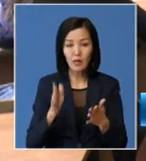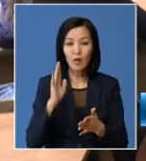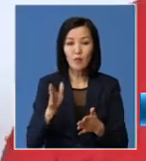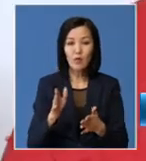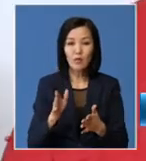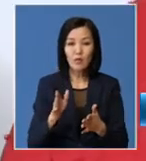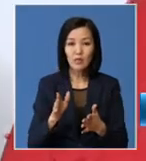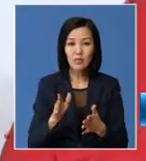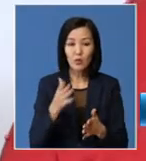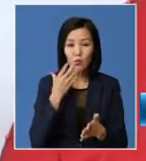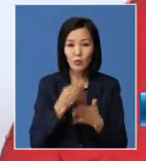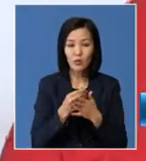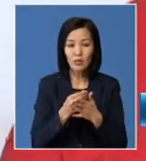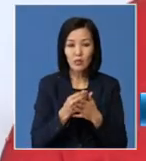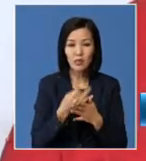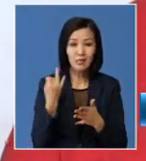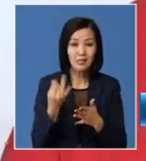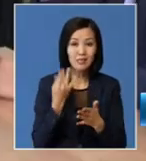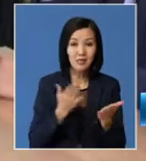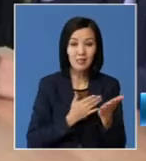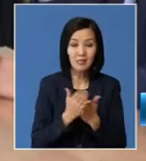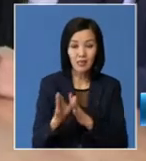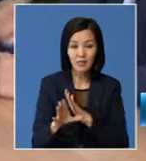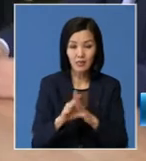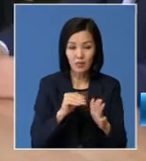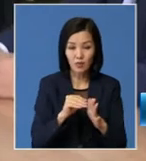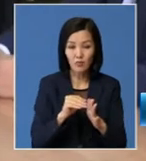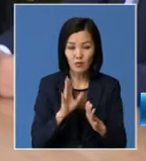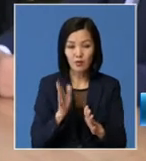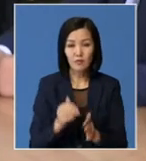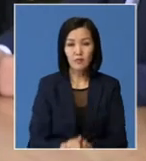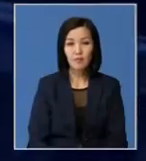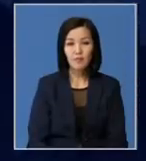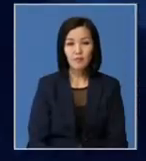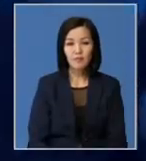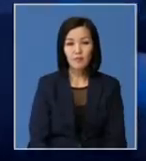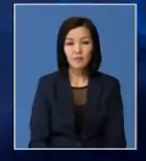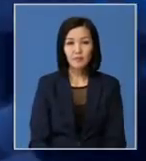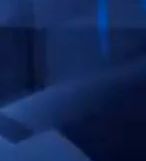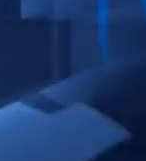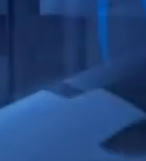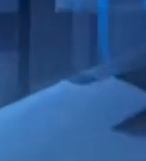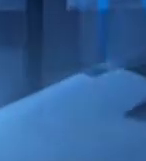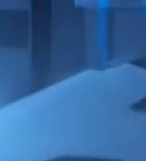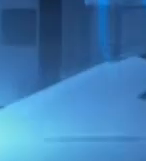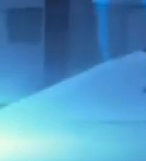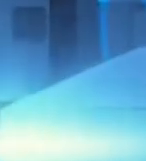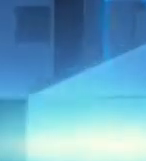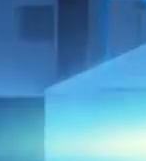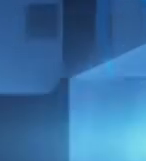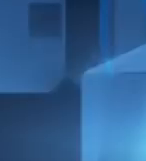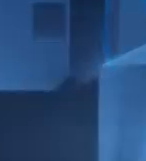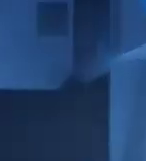сүйікті мамандықтарында өздері қызыққан саладан тауып, игілікке жаратамыз деп отыр. Құрманжан Қасымжанұлы, Аманжол